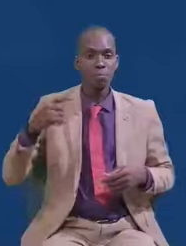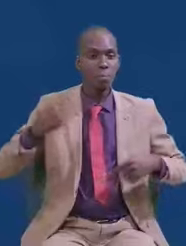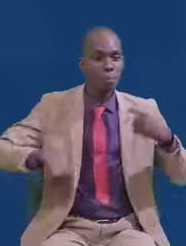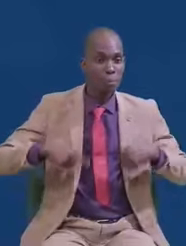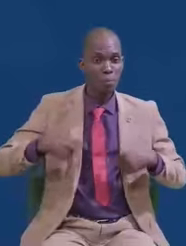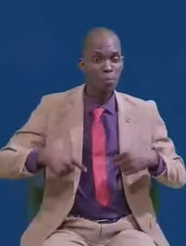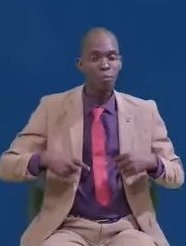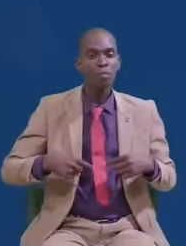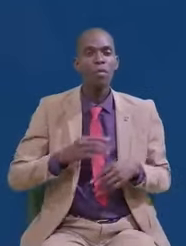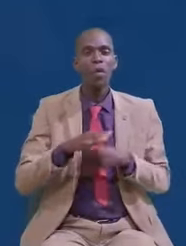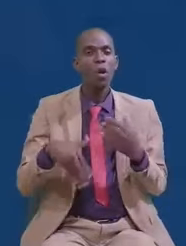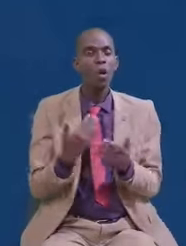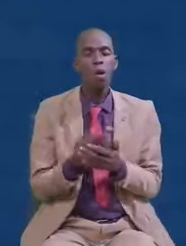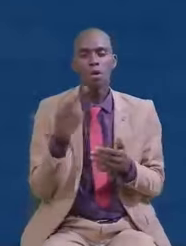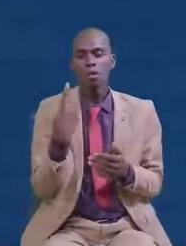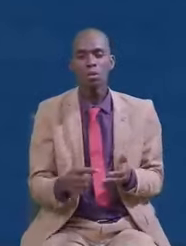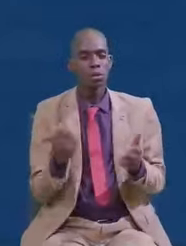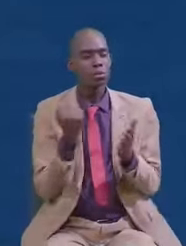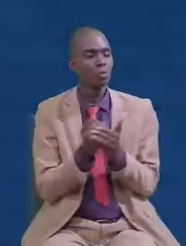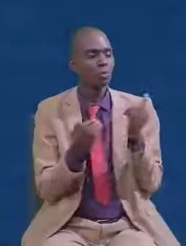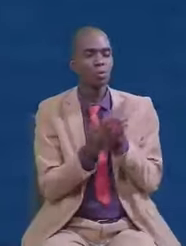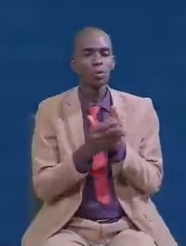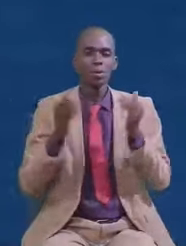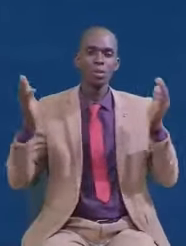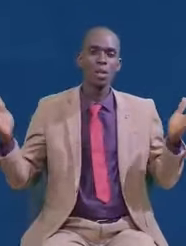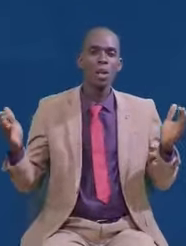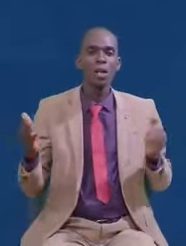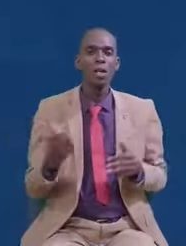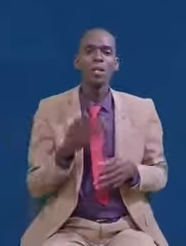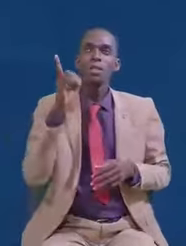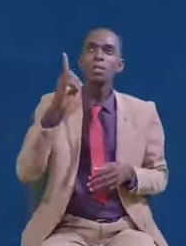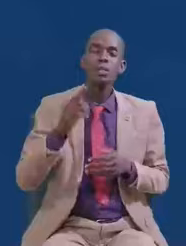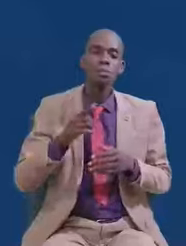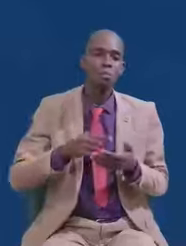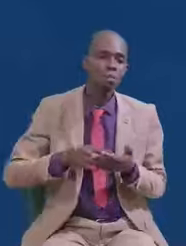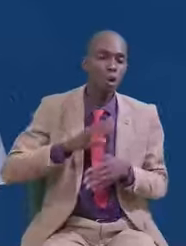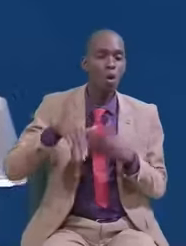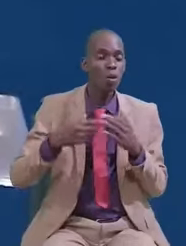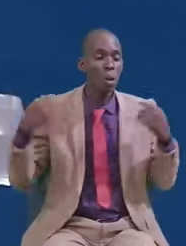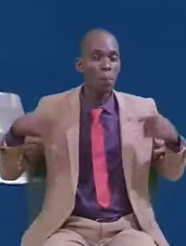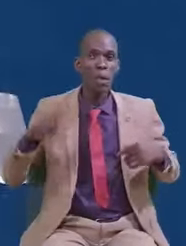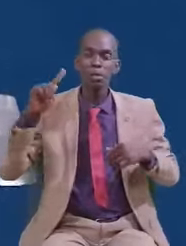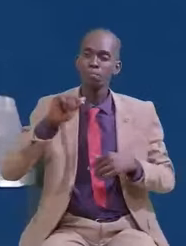la crucifixion. Et les douleurs qu'il a portées.